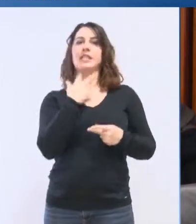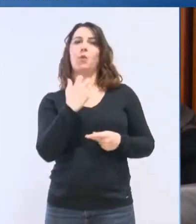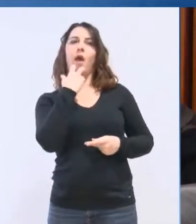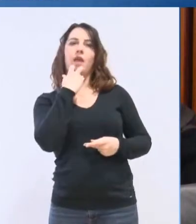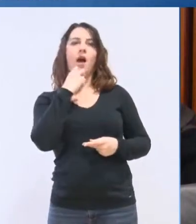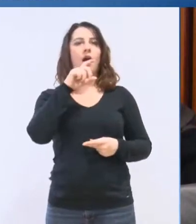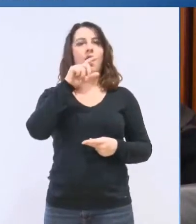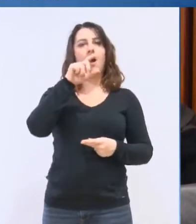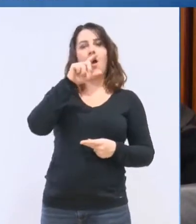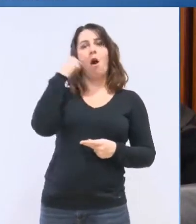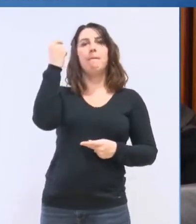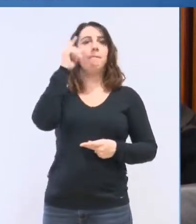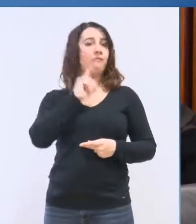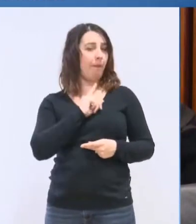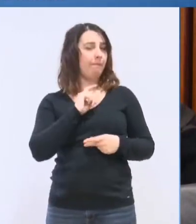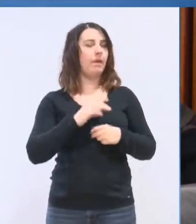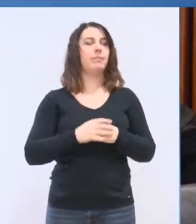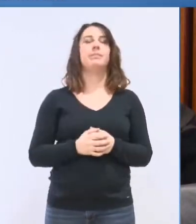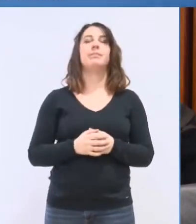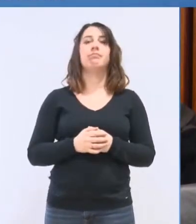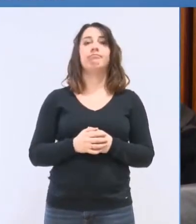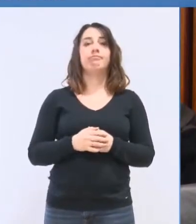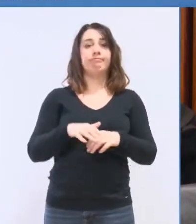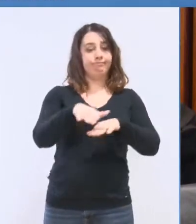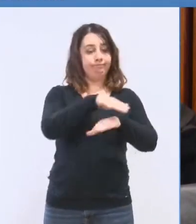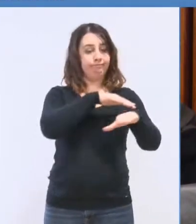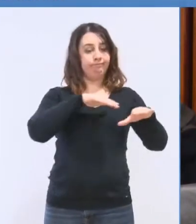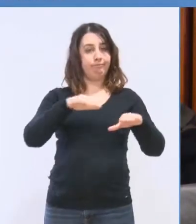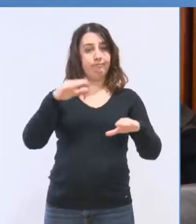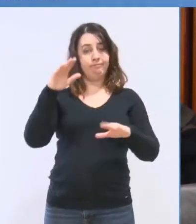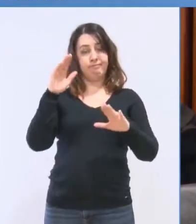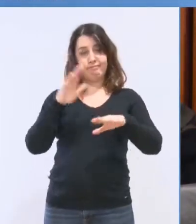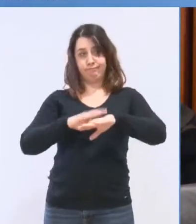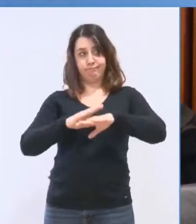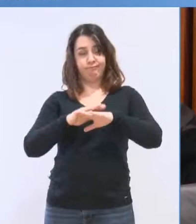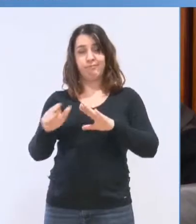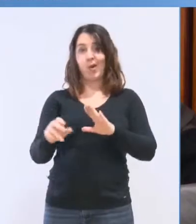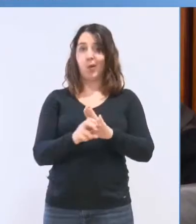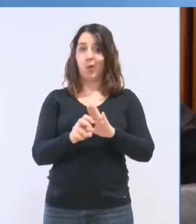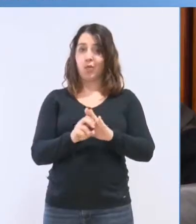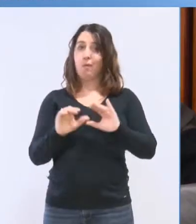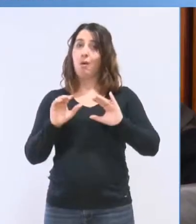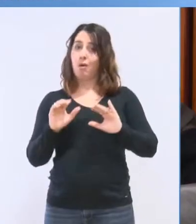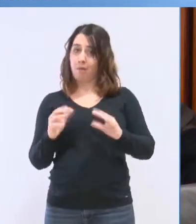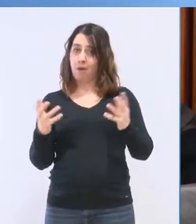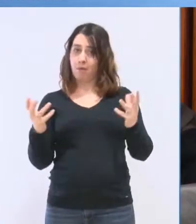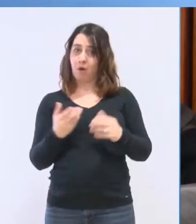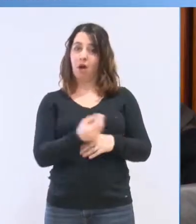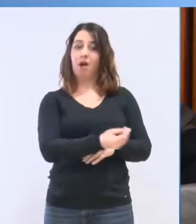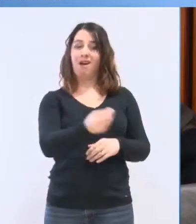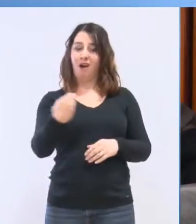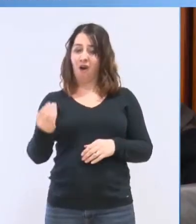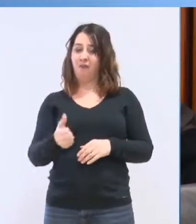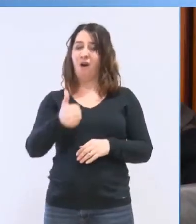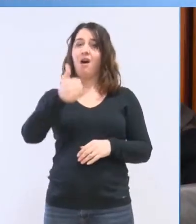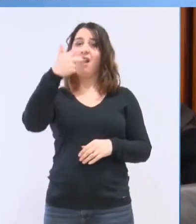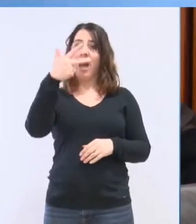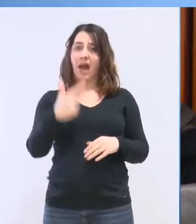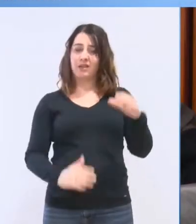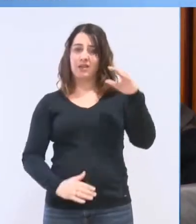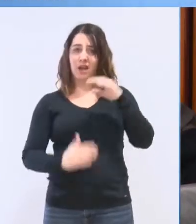Mais à Grenoble, il y a aussi, il faut préciser, plus d'un tiers des enfants qui